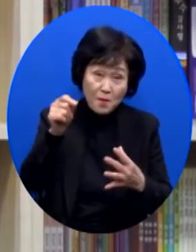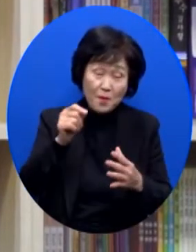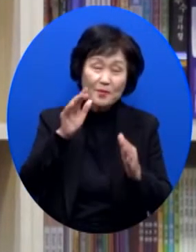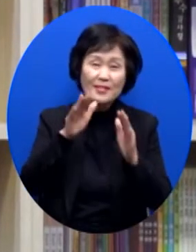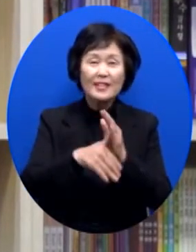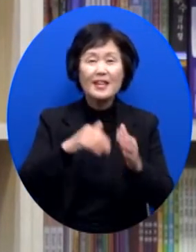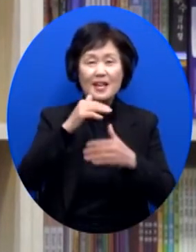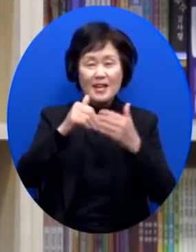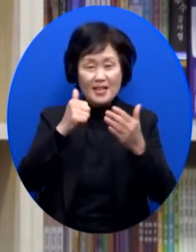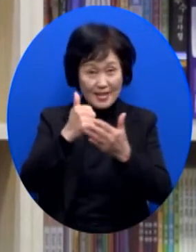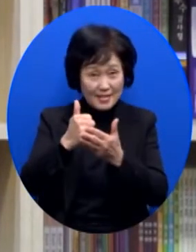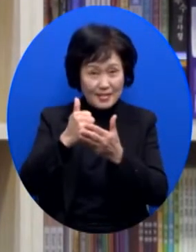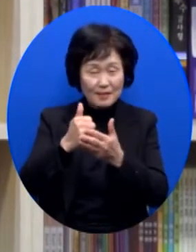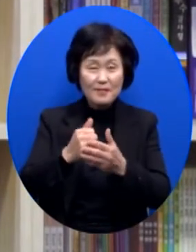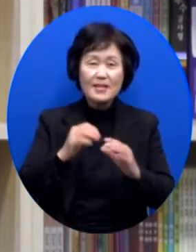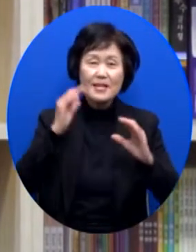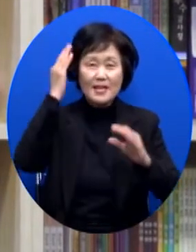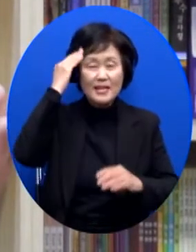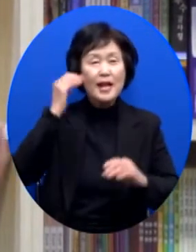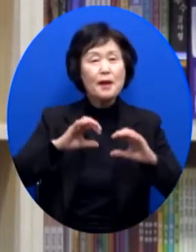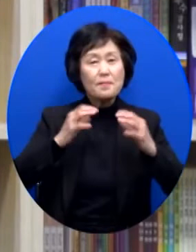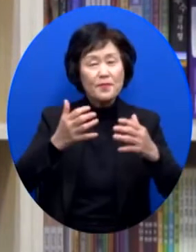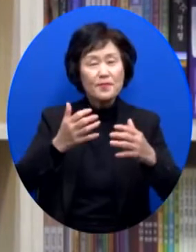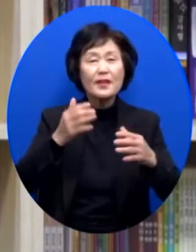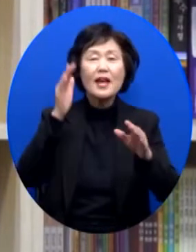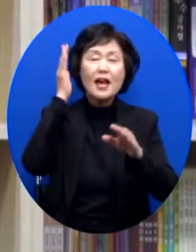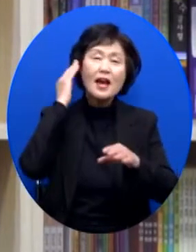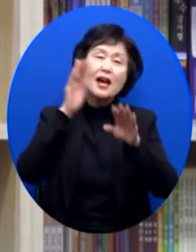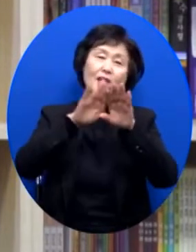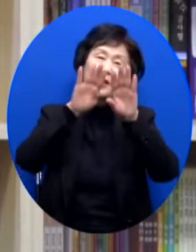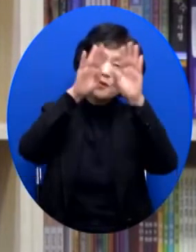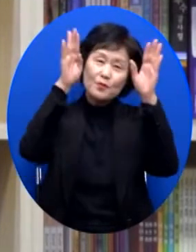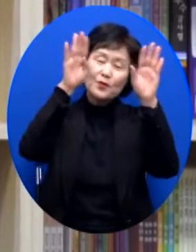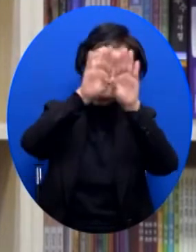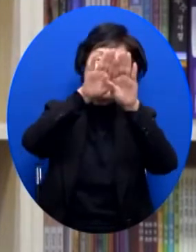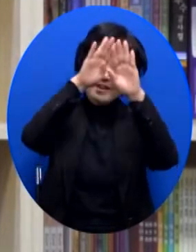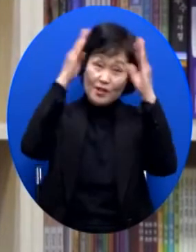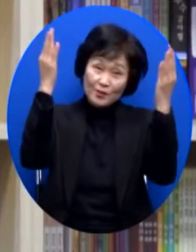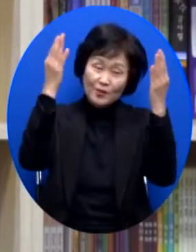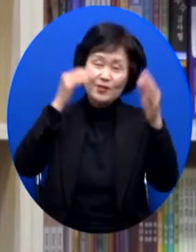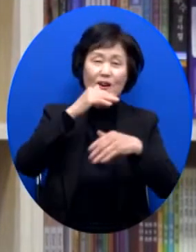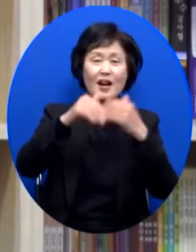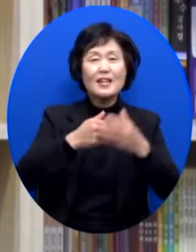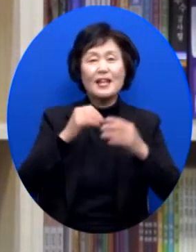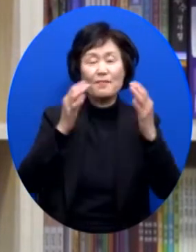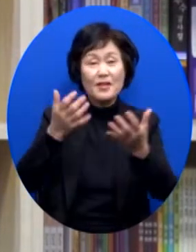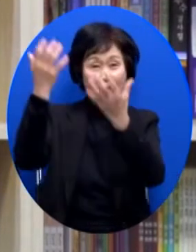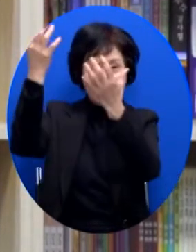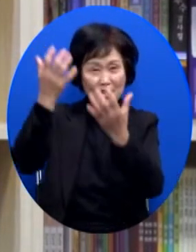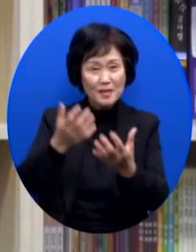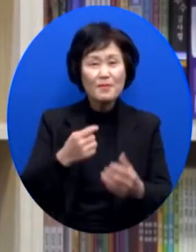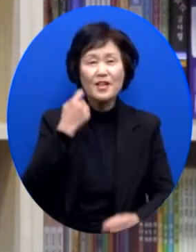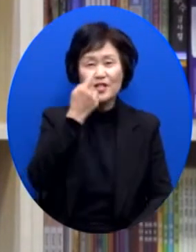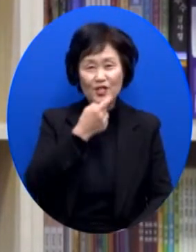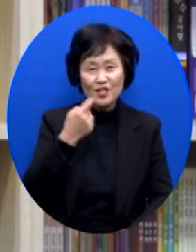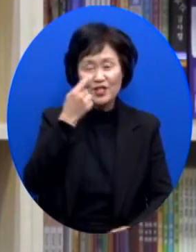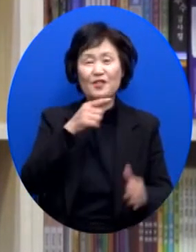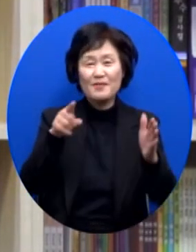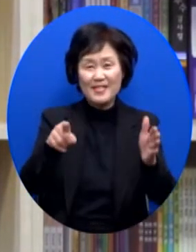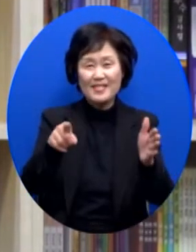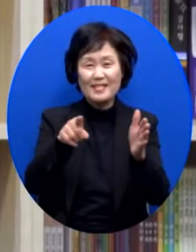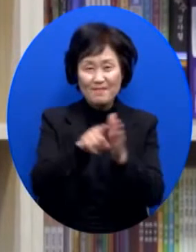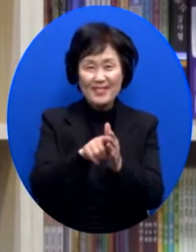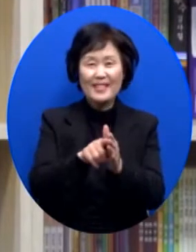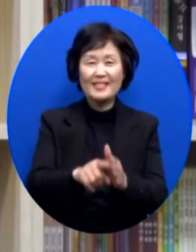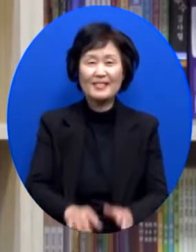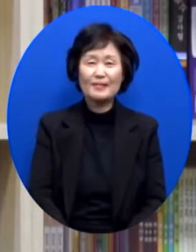우리 대한민국의 하늘 문을 여시고 하나님의 나라가 임할 줄로 믿습니다 gts